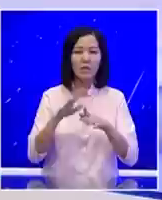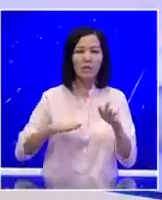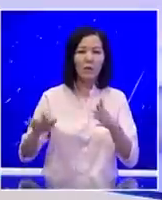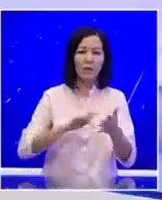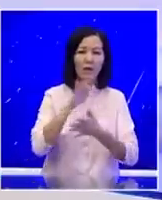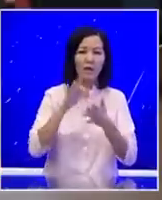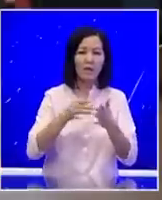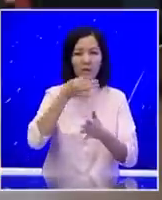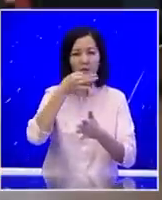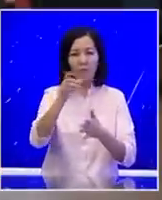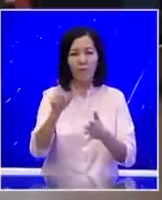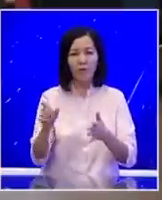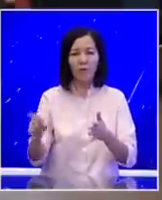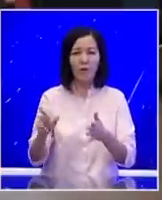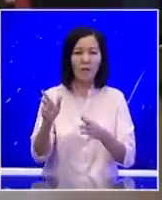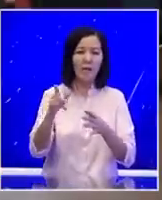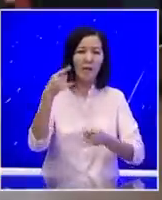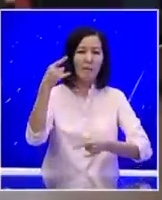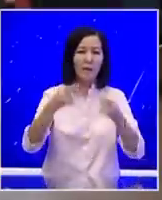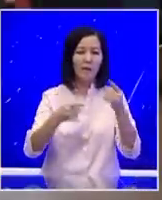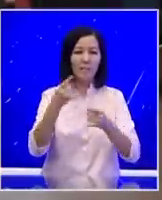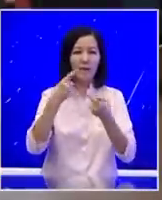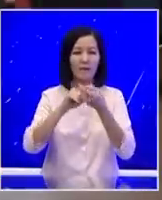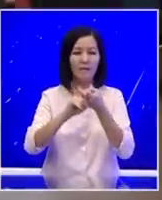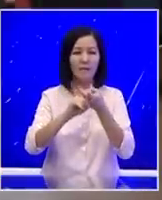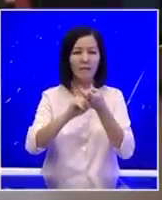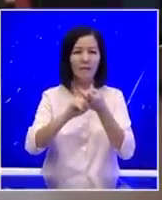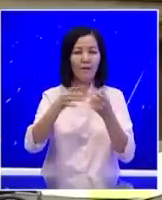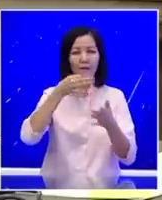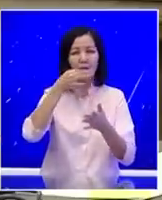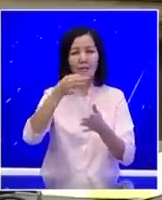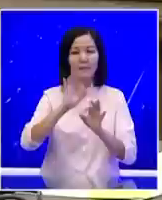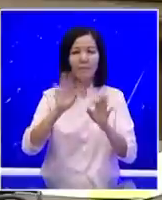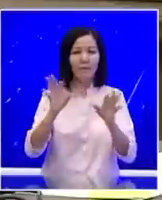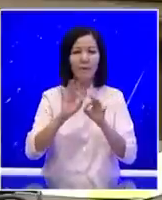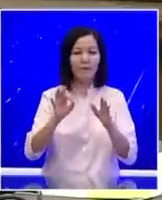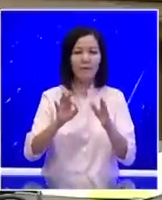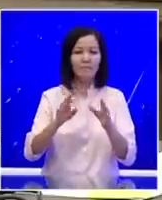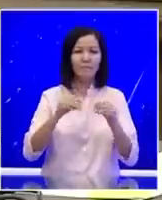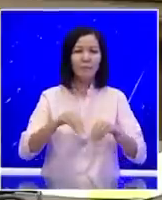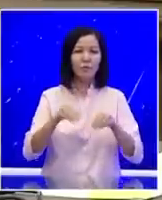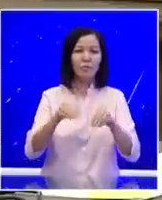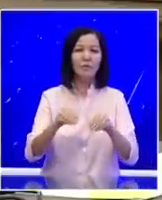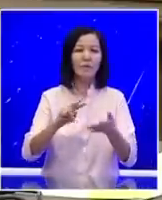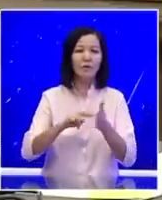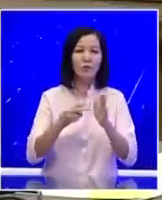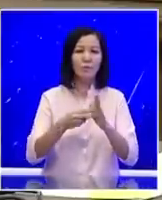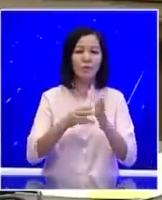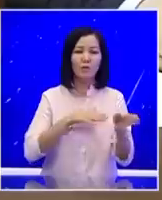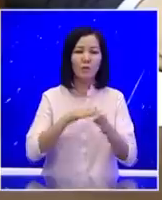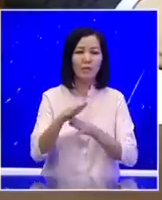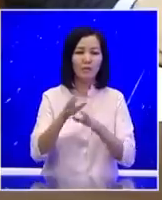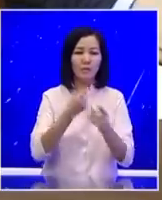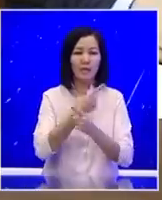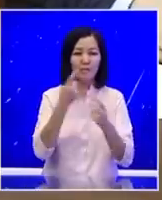айтылды. Жиында аудан қалалардағы жауапты тұлғалар бейне байланыс арқылы есеп берді. Дала жұмыстарының жоспарлы түрде жеткізіліп жатқанын